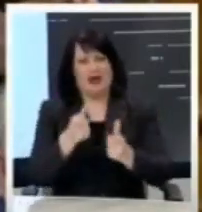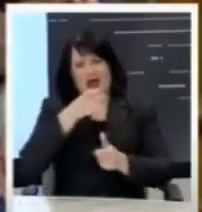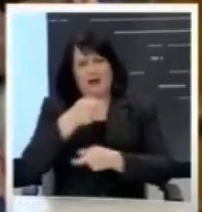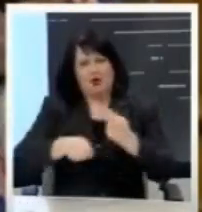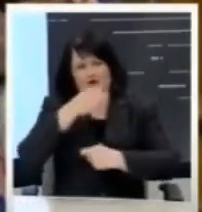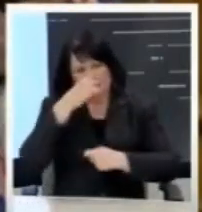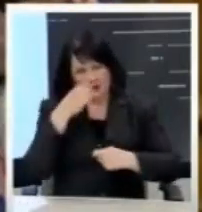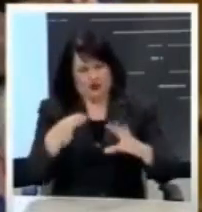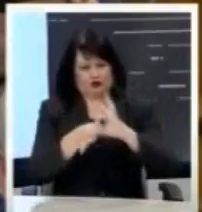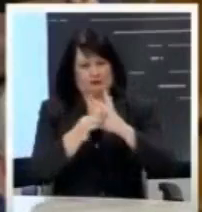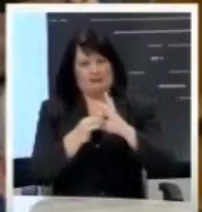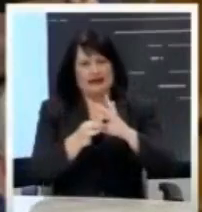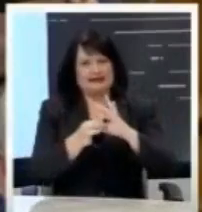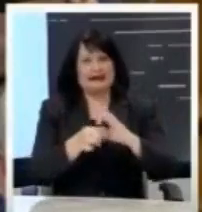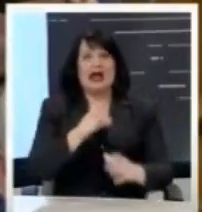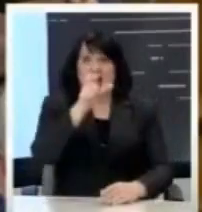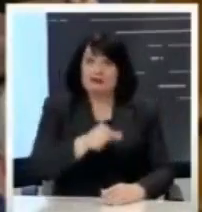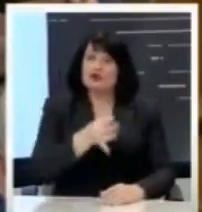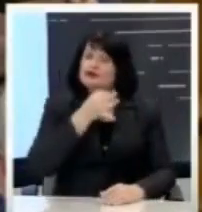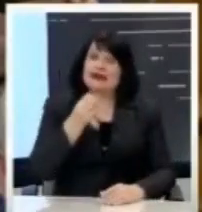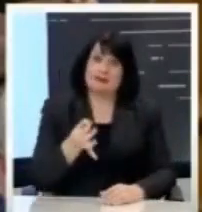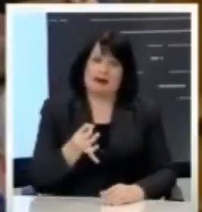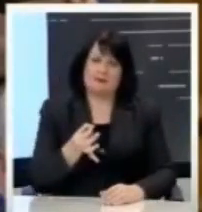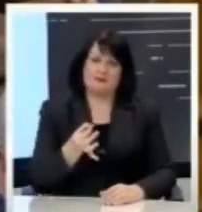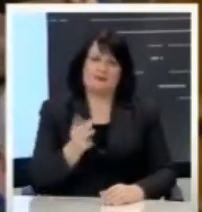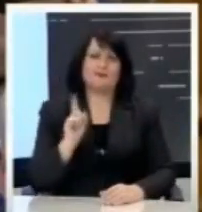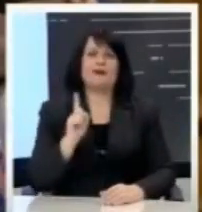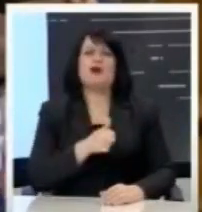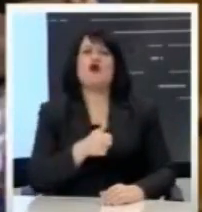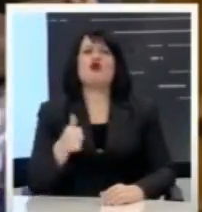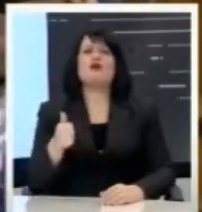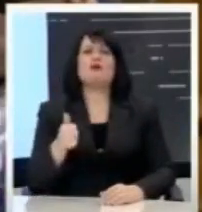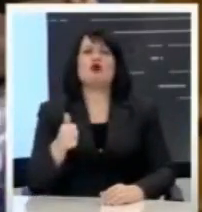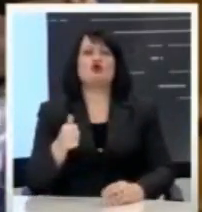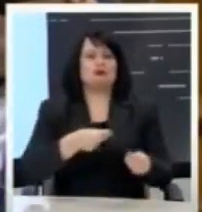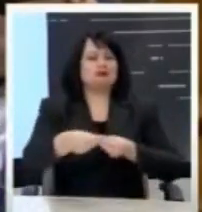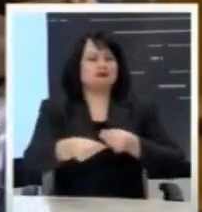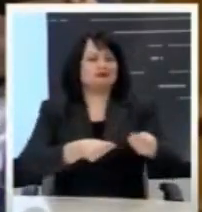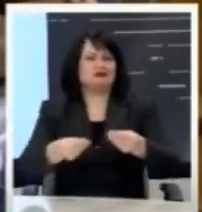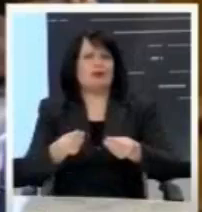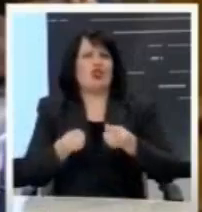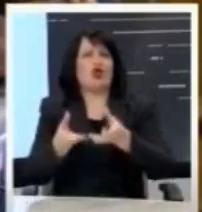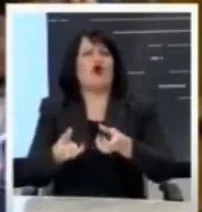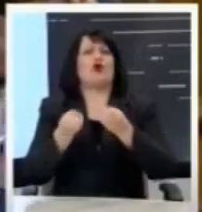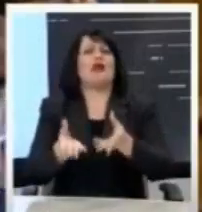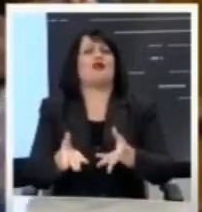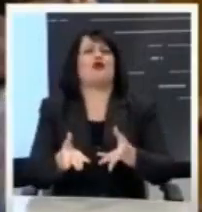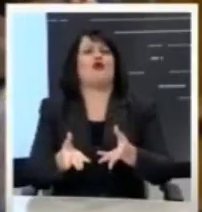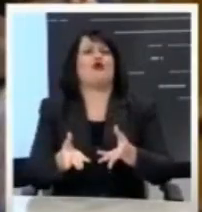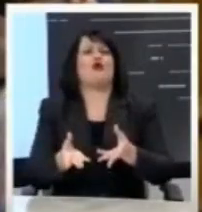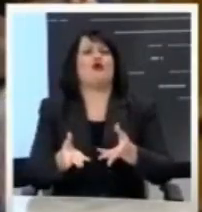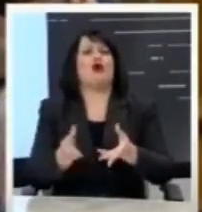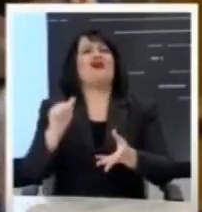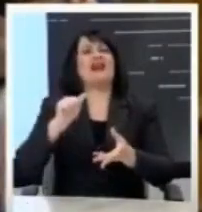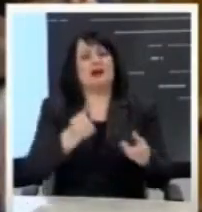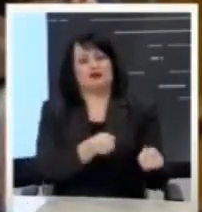ναρκωτικών, δεν στέκεται μονάχα στις συναλλαγές, στα δώρα δηλαδή του Μαυραγωρίτη προς τον κύριο